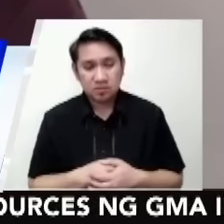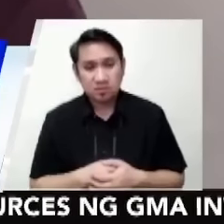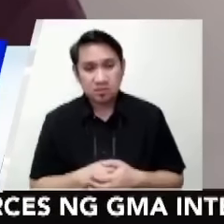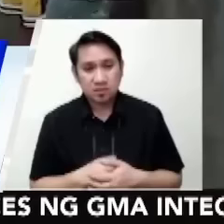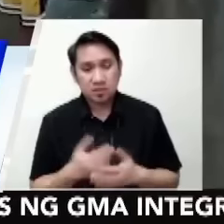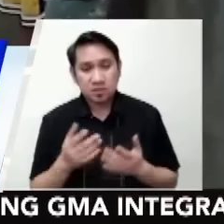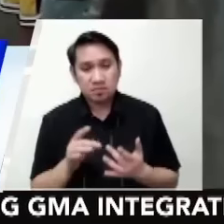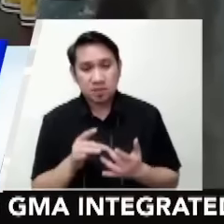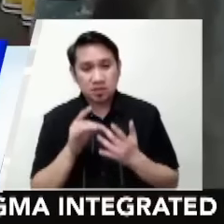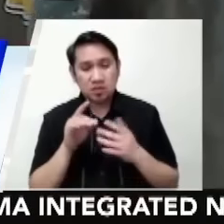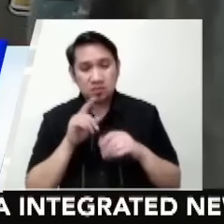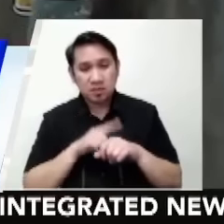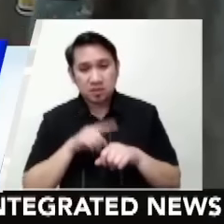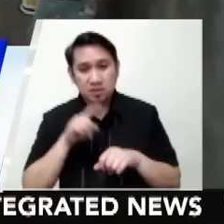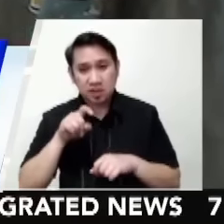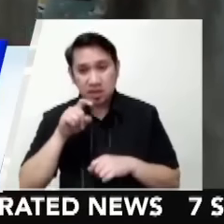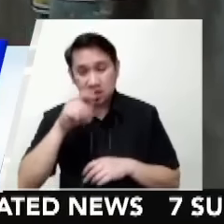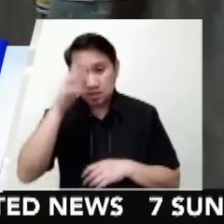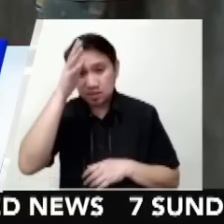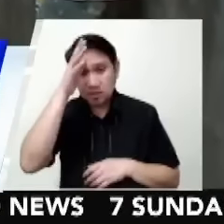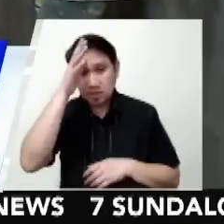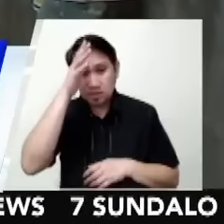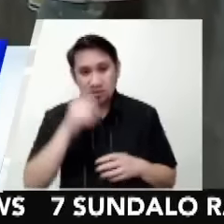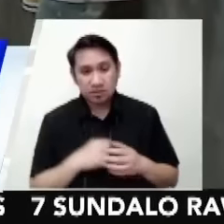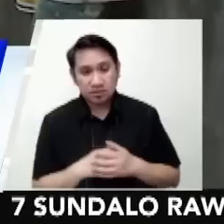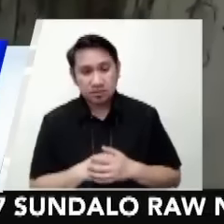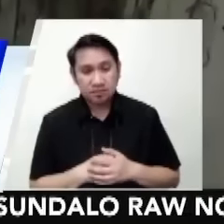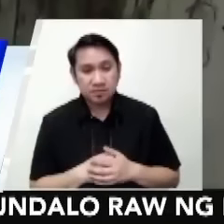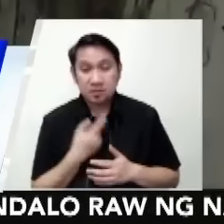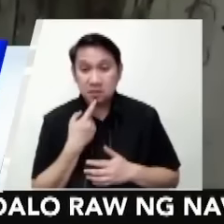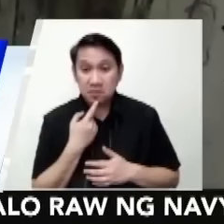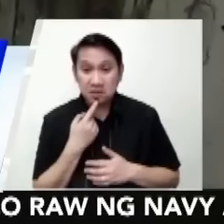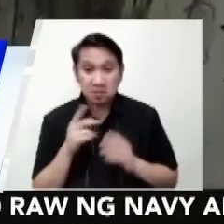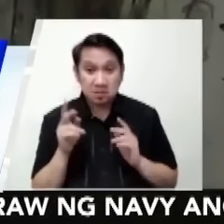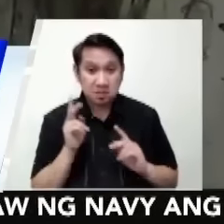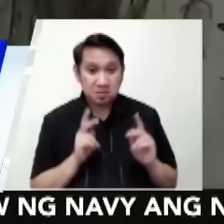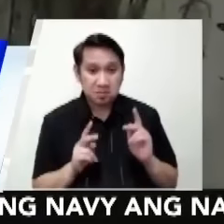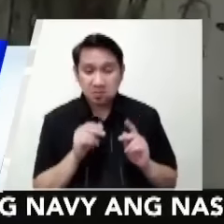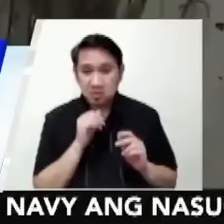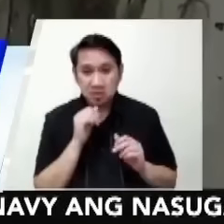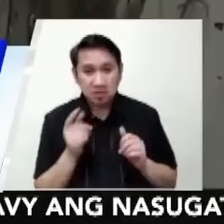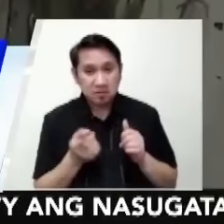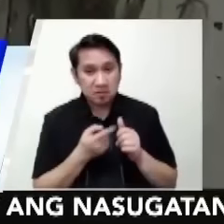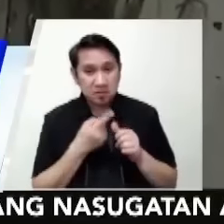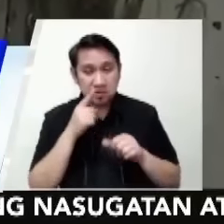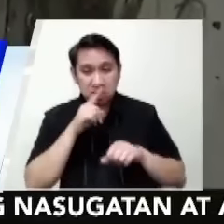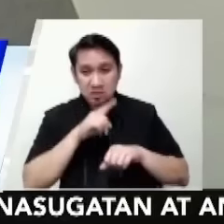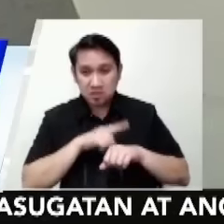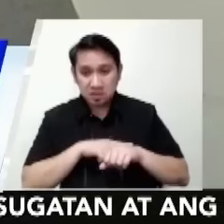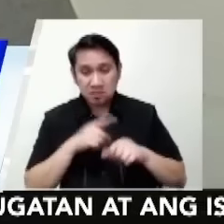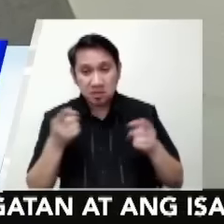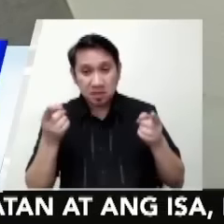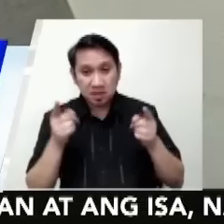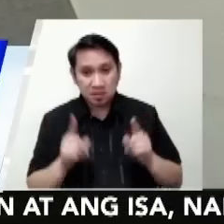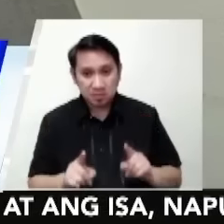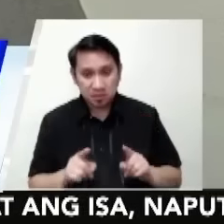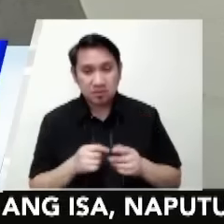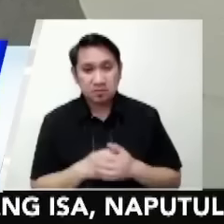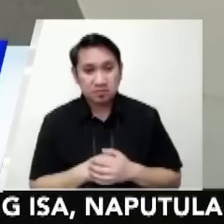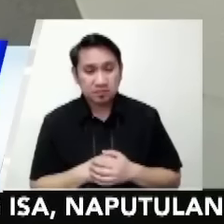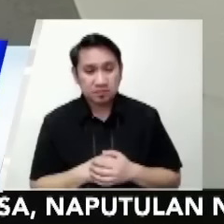niya. Sabi ng mga residente ng barangay, hindi ito ang unang pagkakataong may nahulog sa creek. Dapat maano na yun,